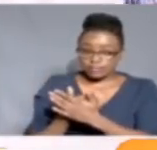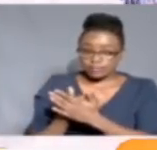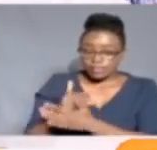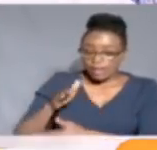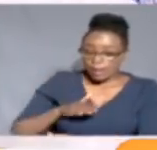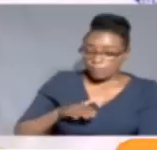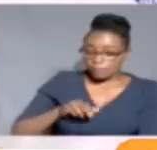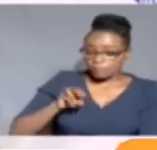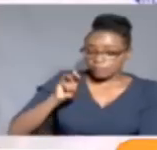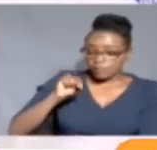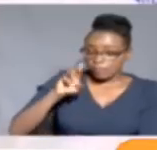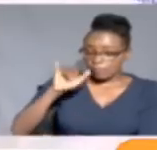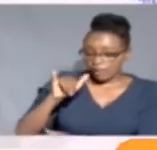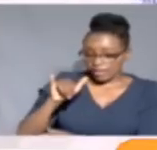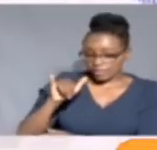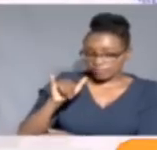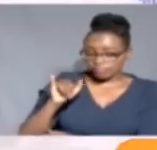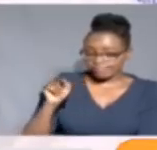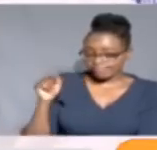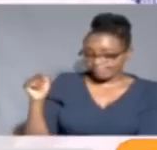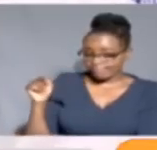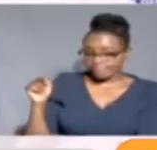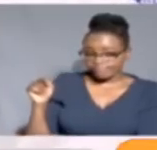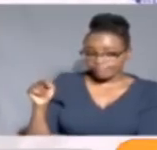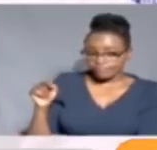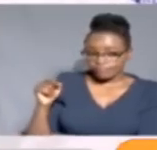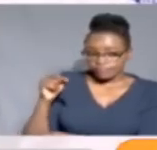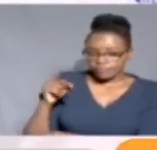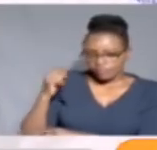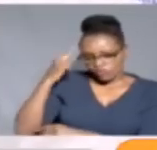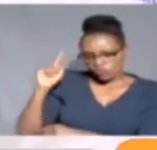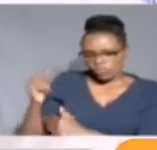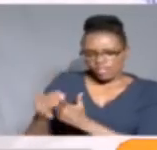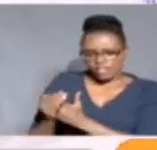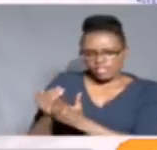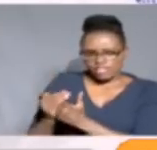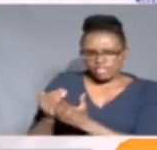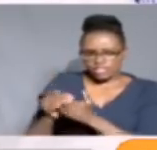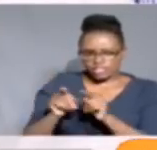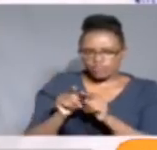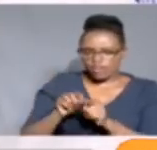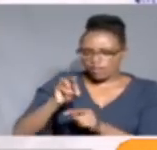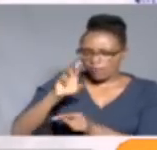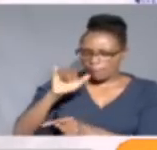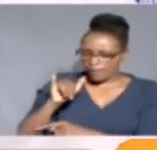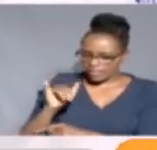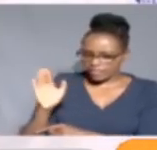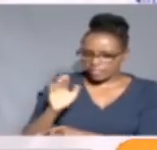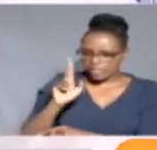Madam Mary Khaemba wa Faraja na Mary Kangethe